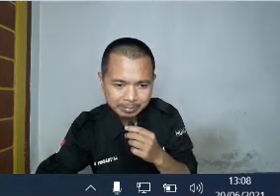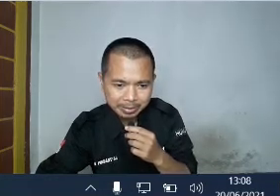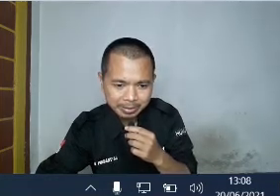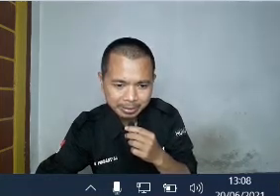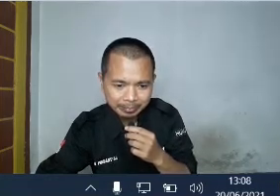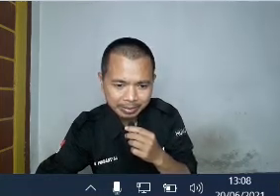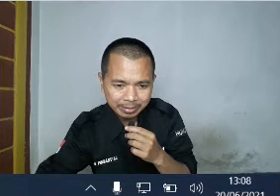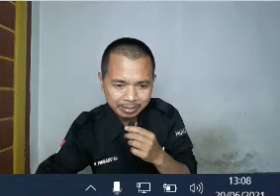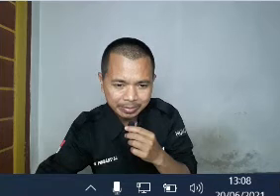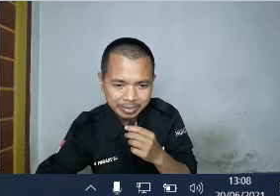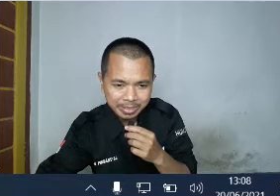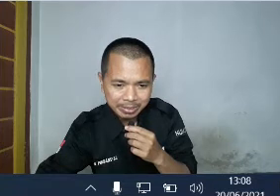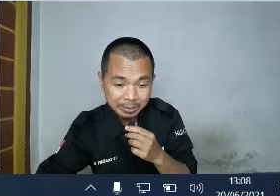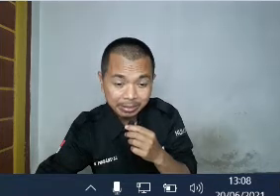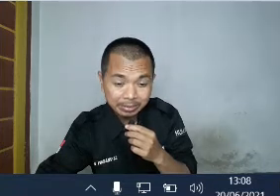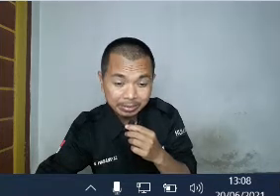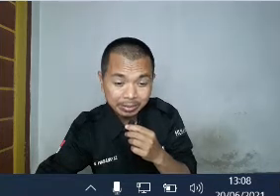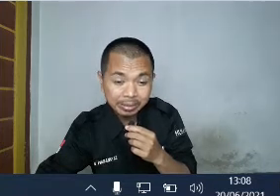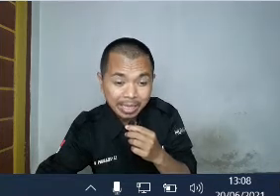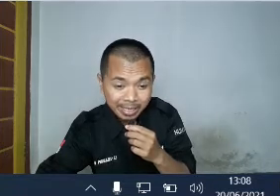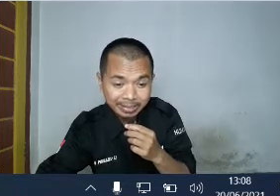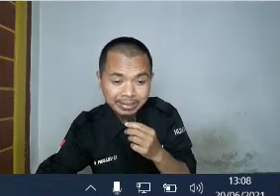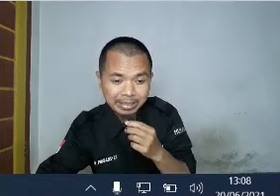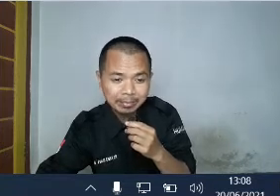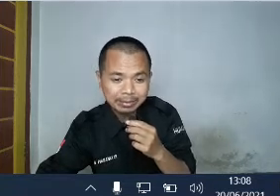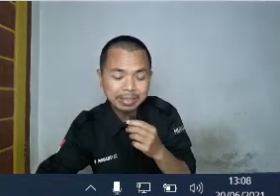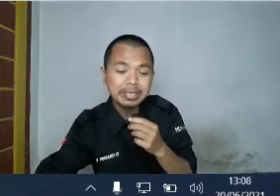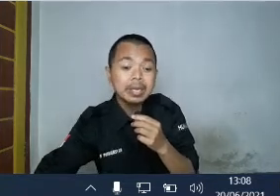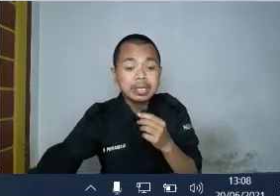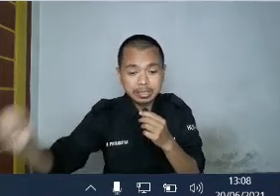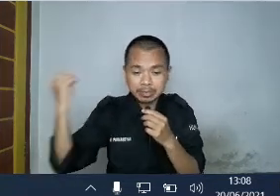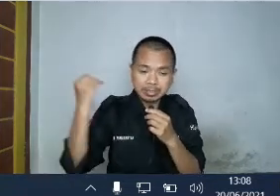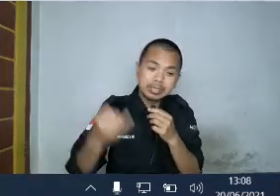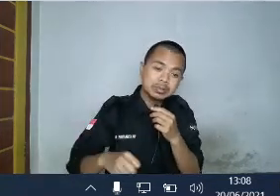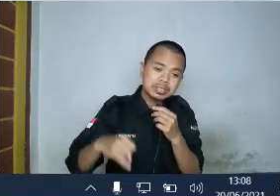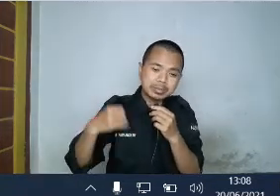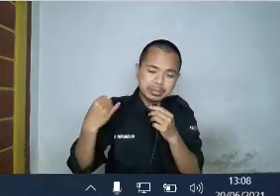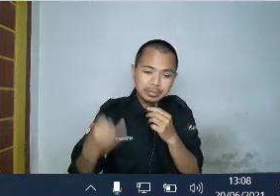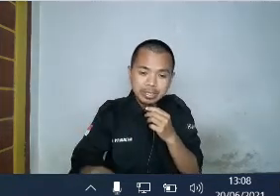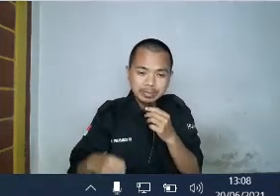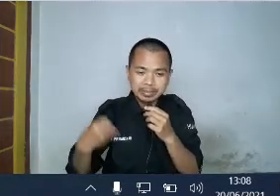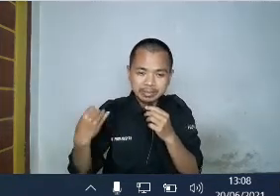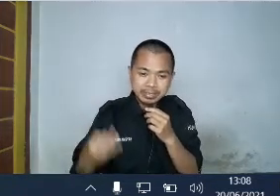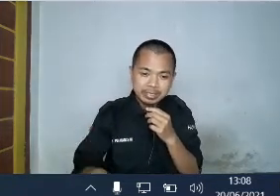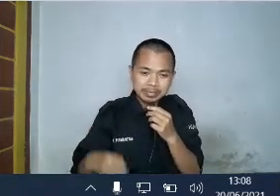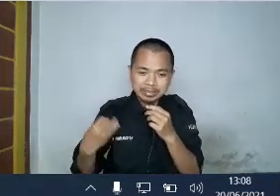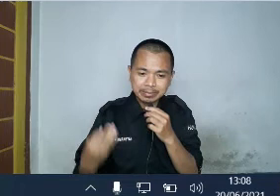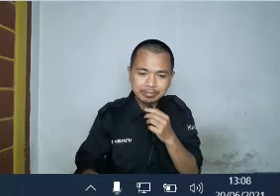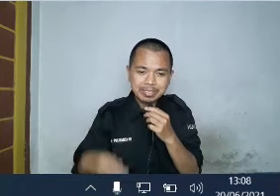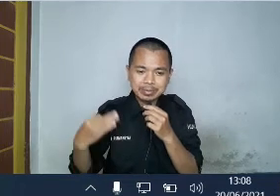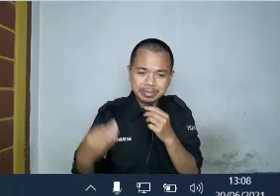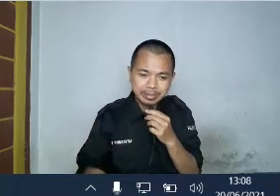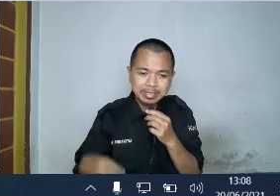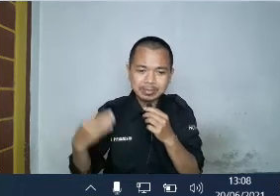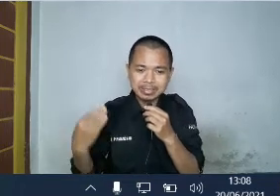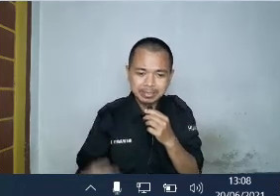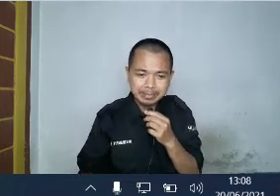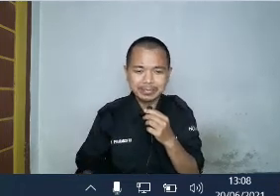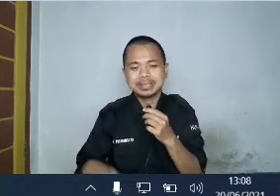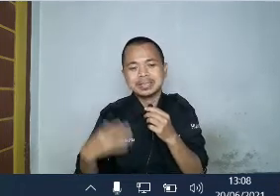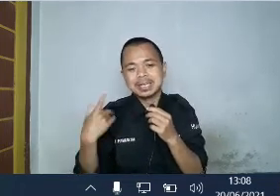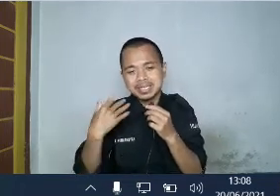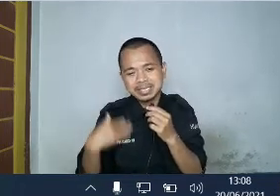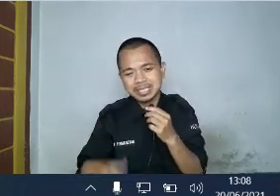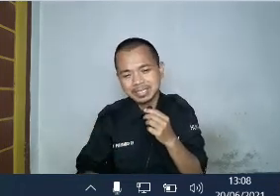macam-macam teman-teman ada daftar nilai ujian yang telah kita dapatkan sampai 1 semester 2 semester 3 semester 4 semester 5